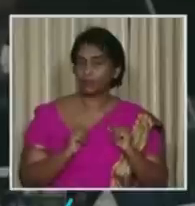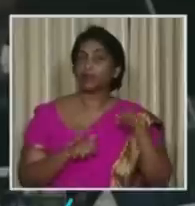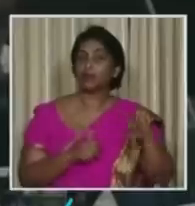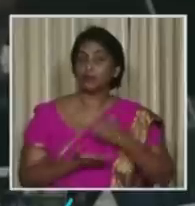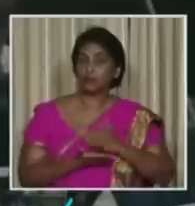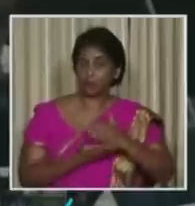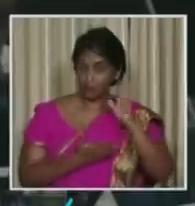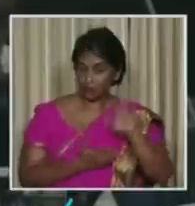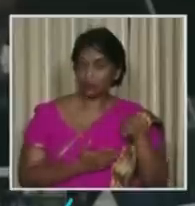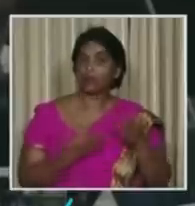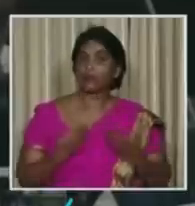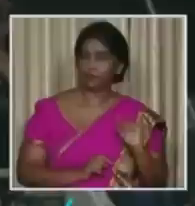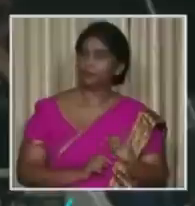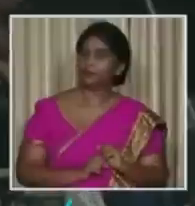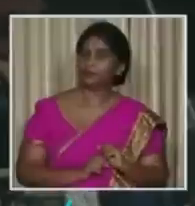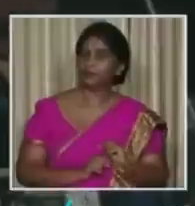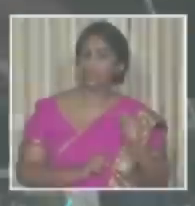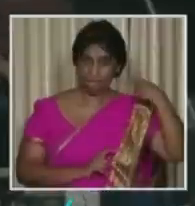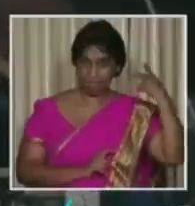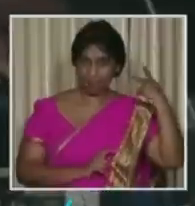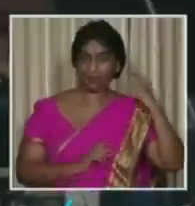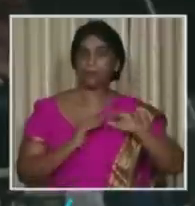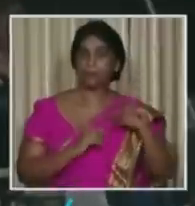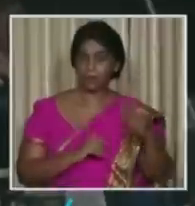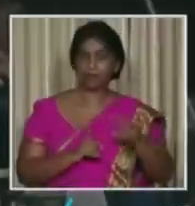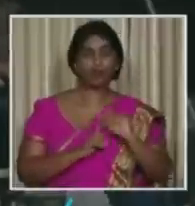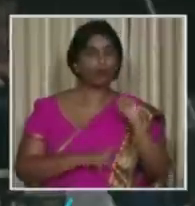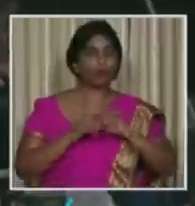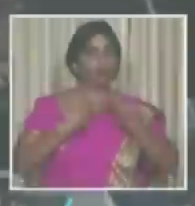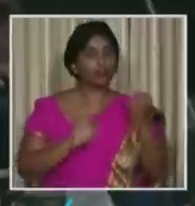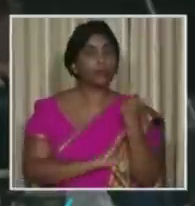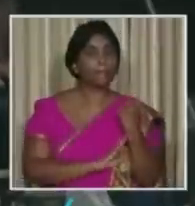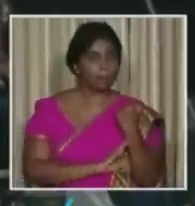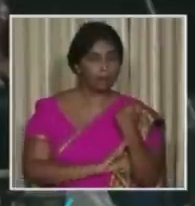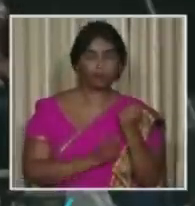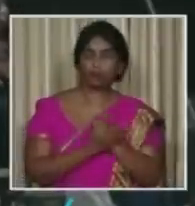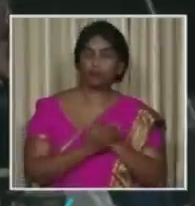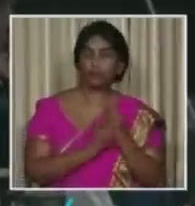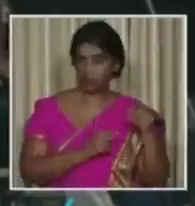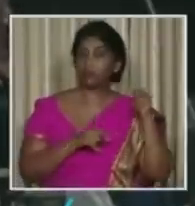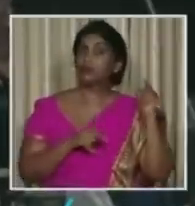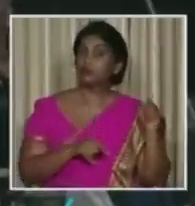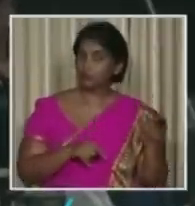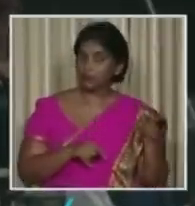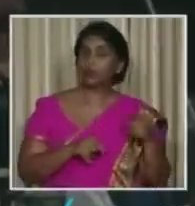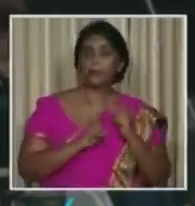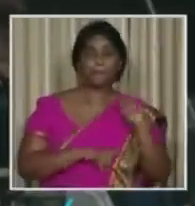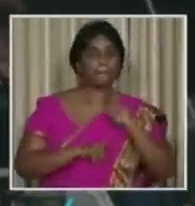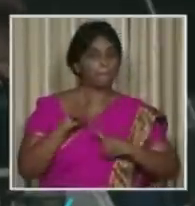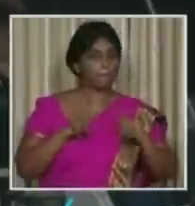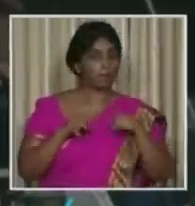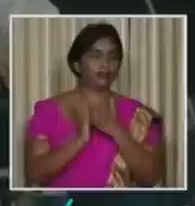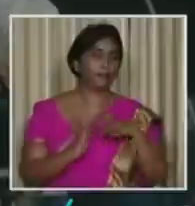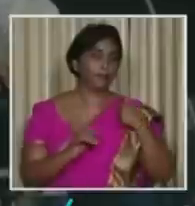මේකට බාධා කරන්නේ වත්මන් මුදල් ඇමති. පෙරේදයින් පස්සේ මේ පාර්ලිමේන්තු විසුරුව හැරීමේ බලයත් මුළුමනින්ම ජනාධිපතිට පැවරුණා. මේ පාර්ලිමේන්තුවත්